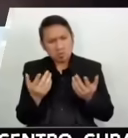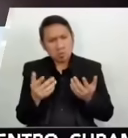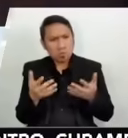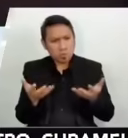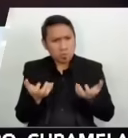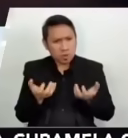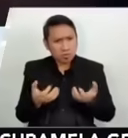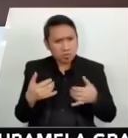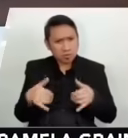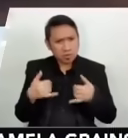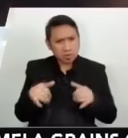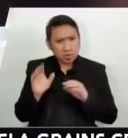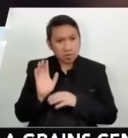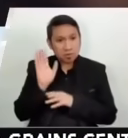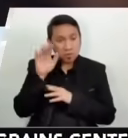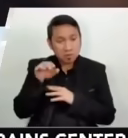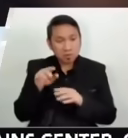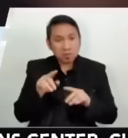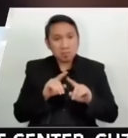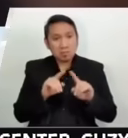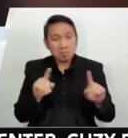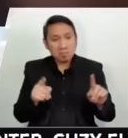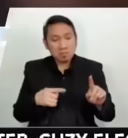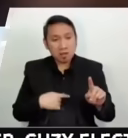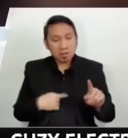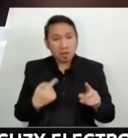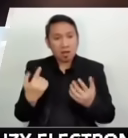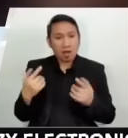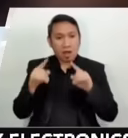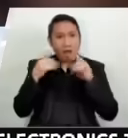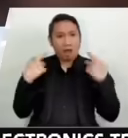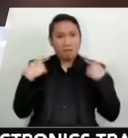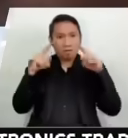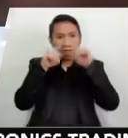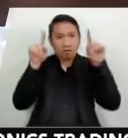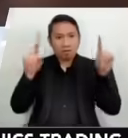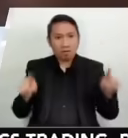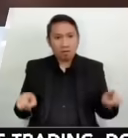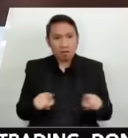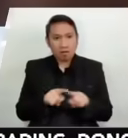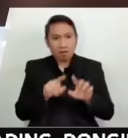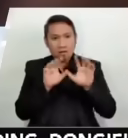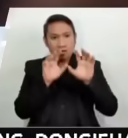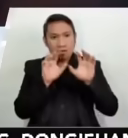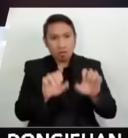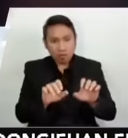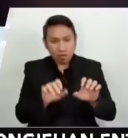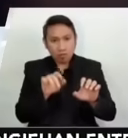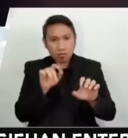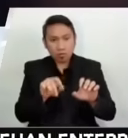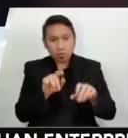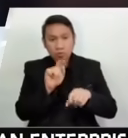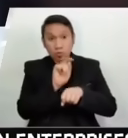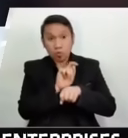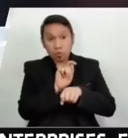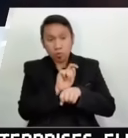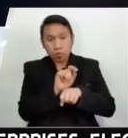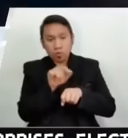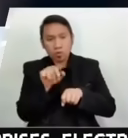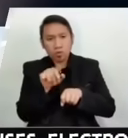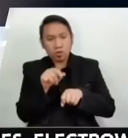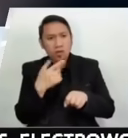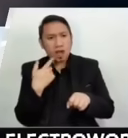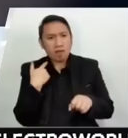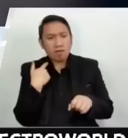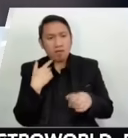ng warrant of arrest ng mga tauhan ng Dalpan Police Station sa Tondo, Maynila. Kinasuhan pala siya ng rape at sexual assault